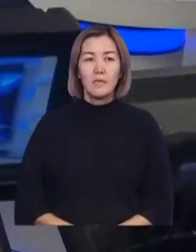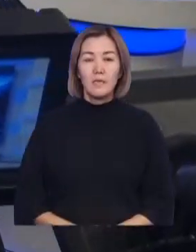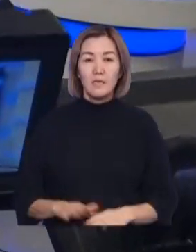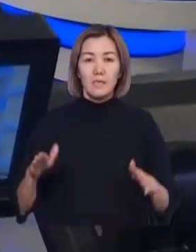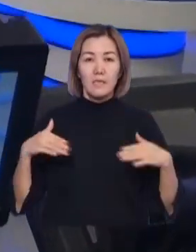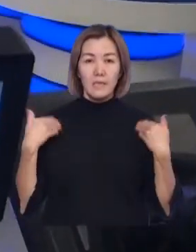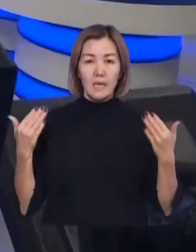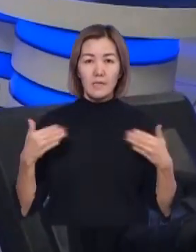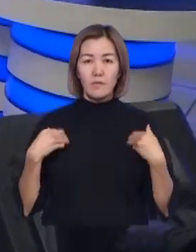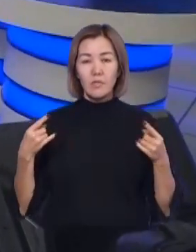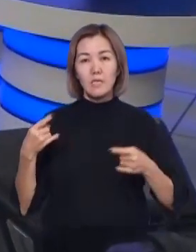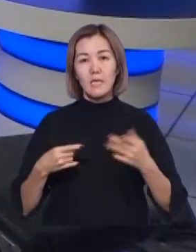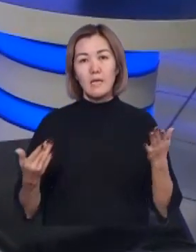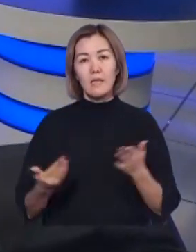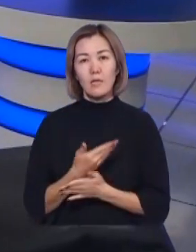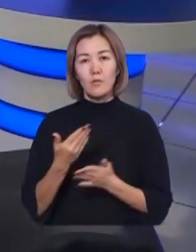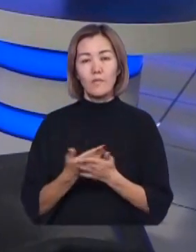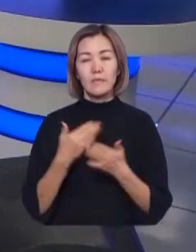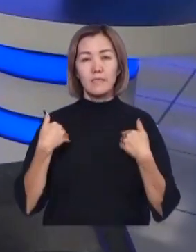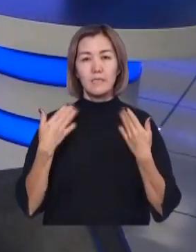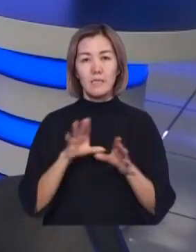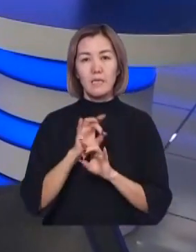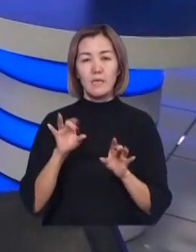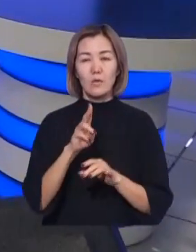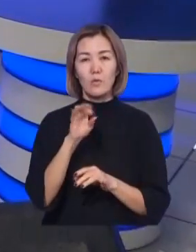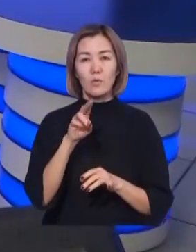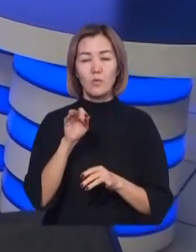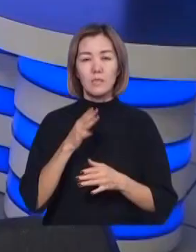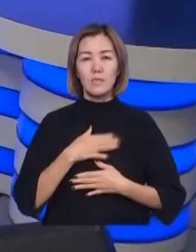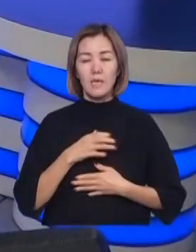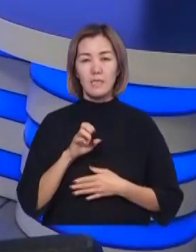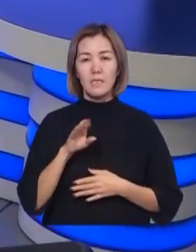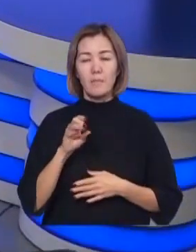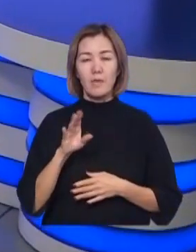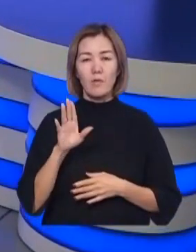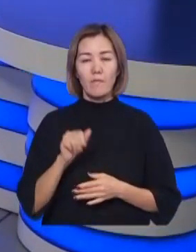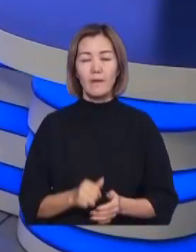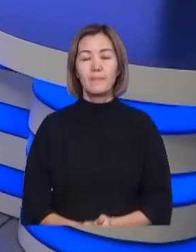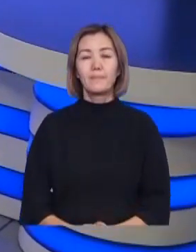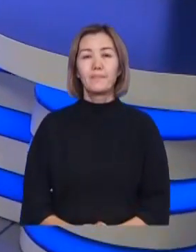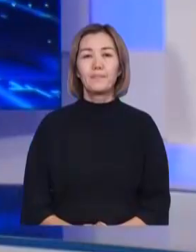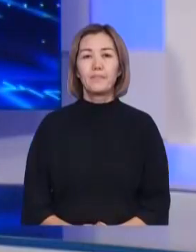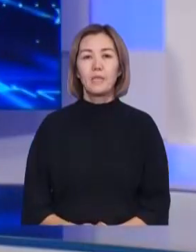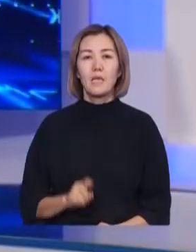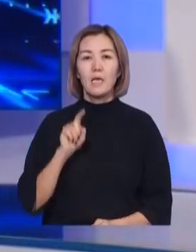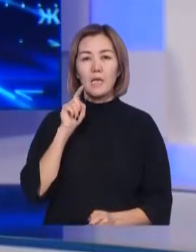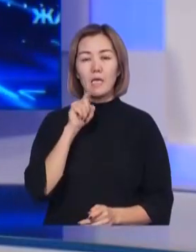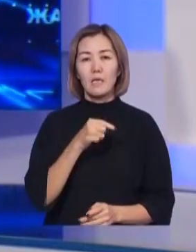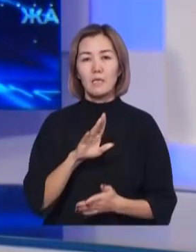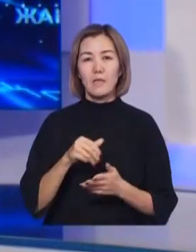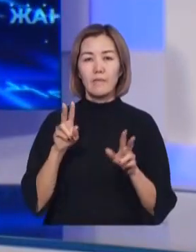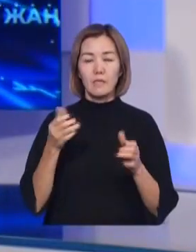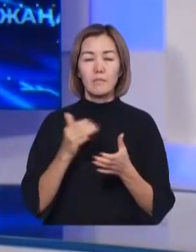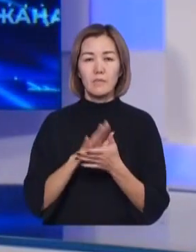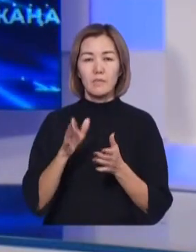Здравствуйте в эфире телеканала цу новости в студии янур мухамбетова и суда переводчика Гуль стам бекова и в начале